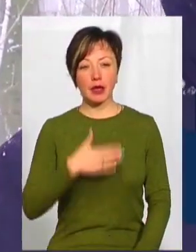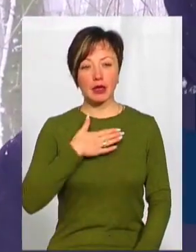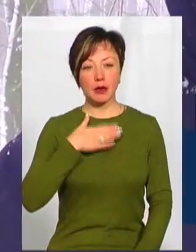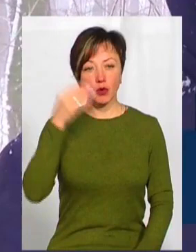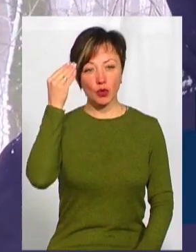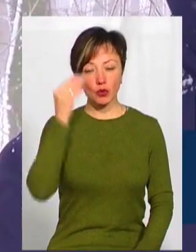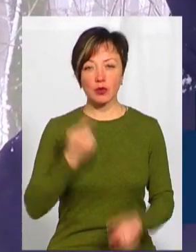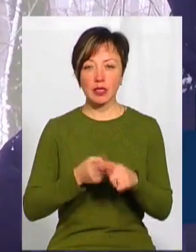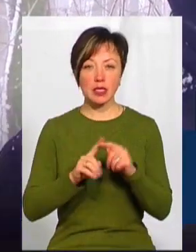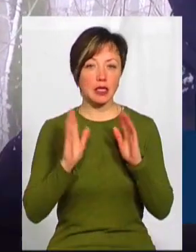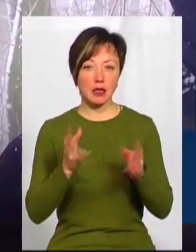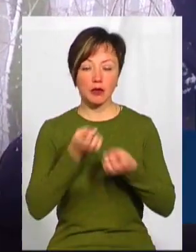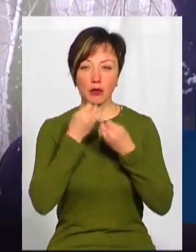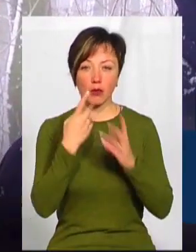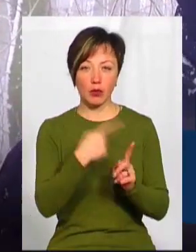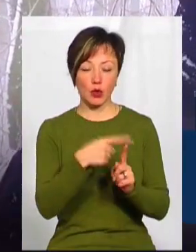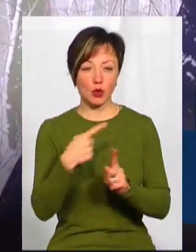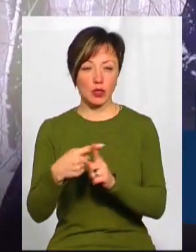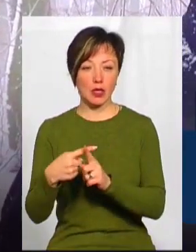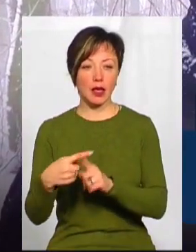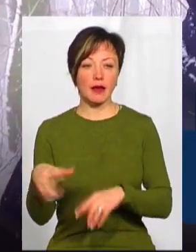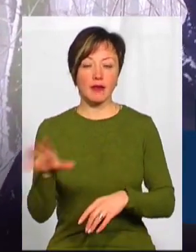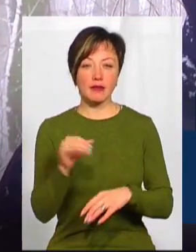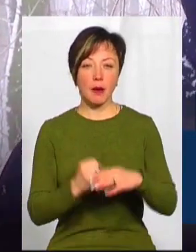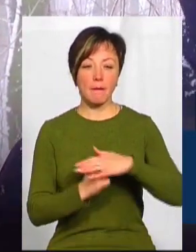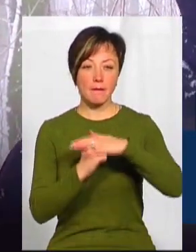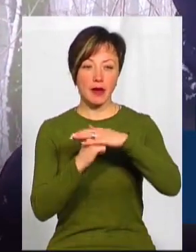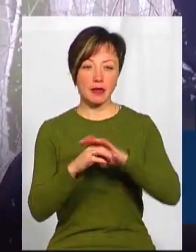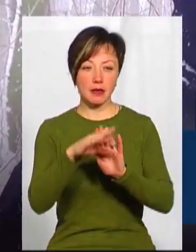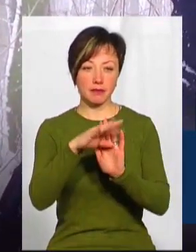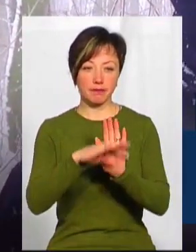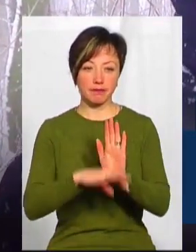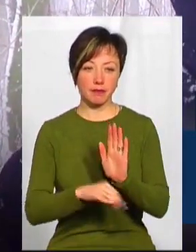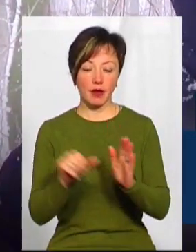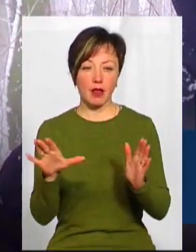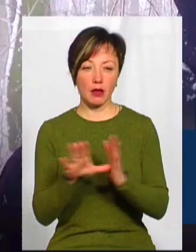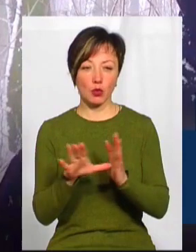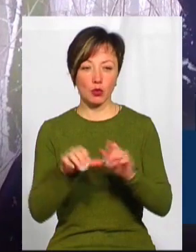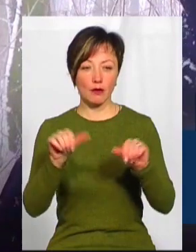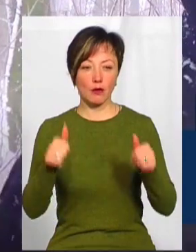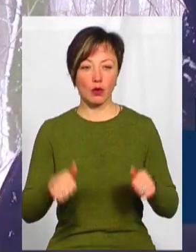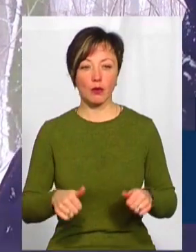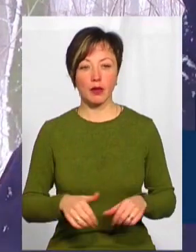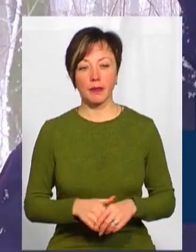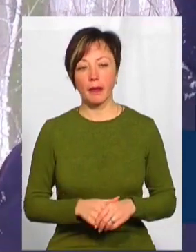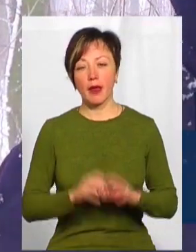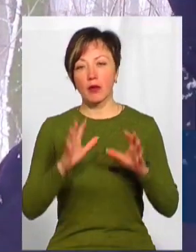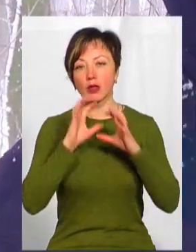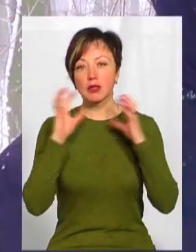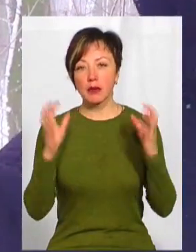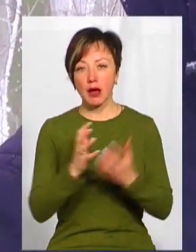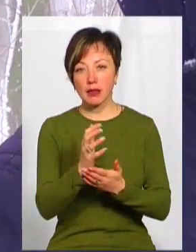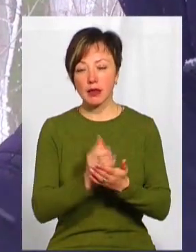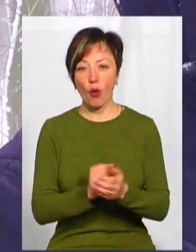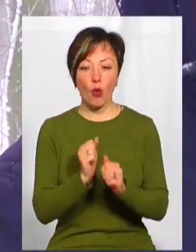тільки плюси. По-перше, вся база буде вестися в електронному вигляді, буде зберігатися на сервері.